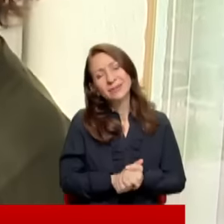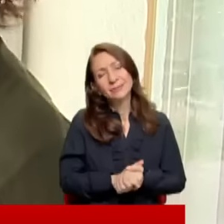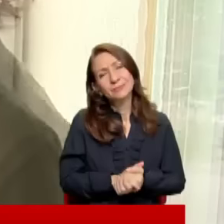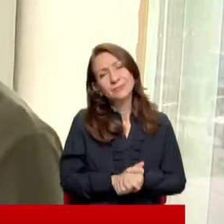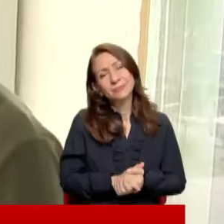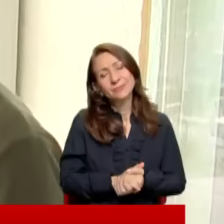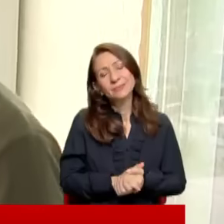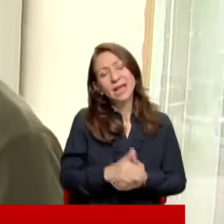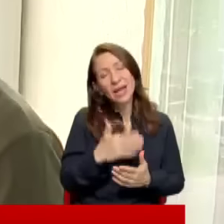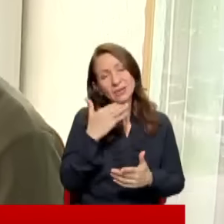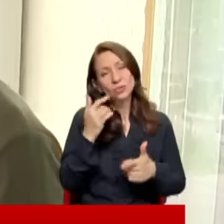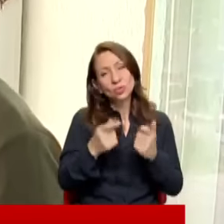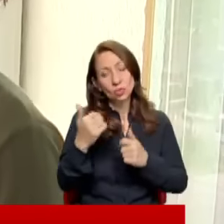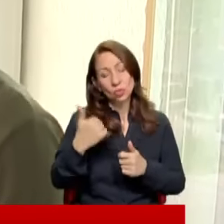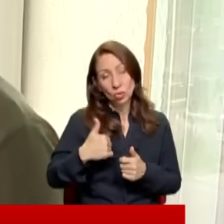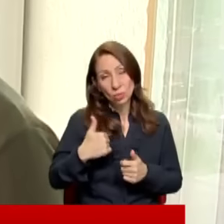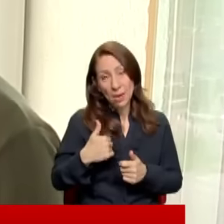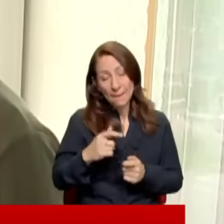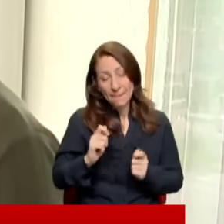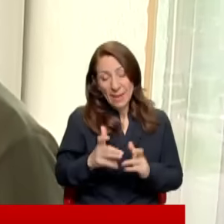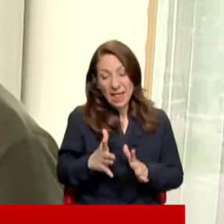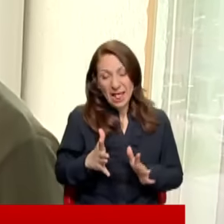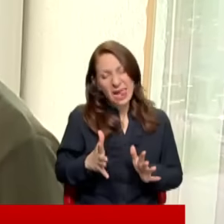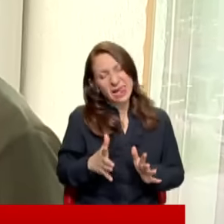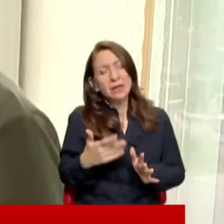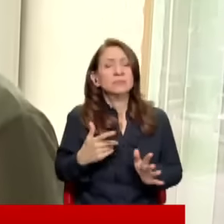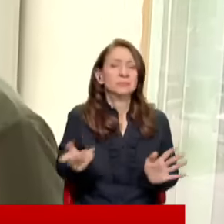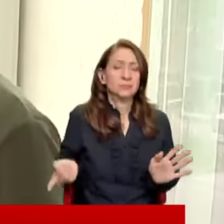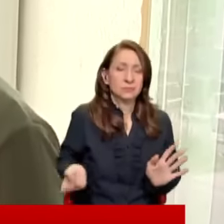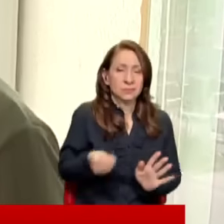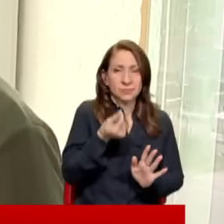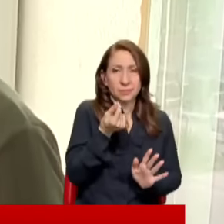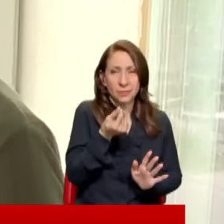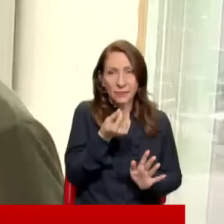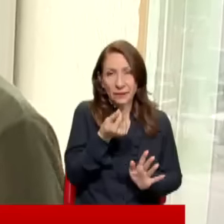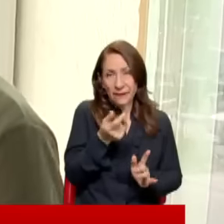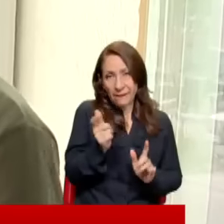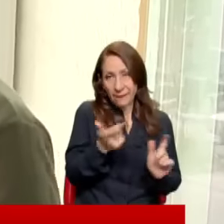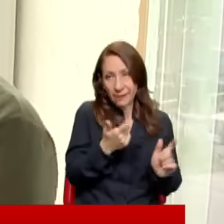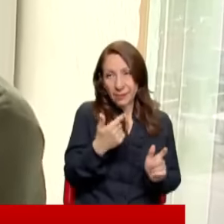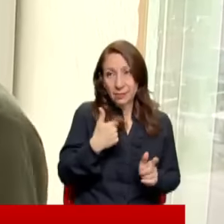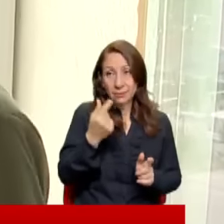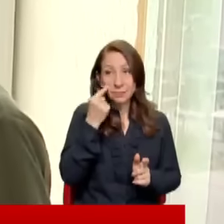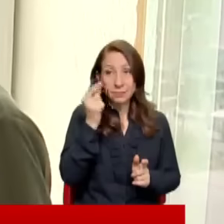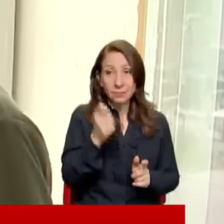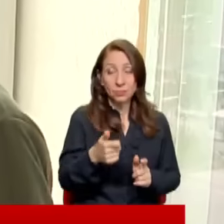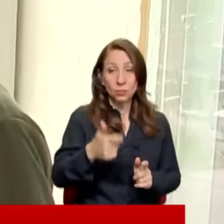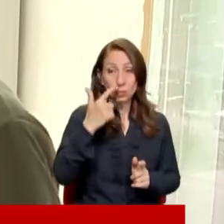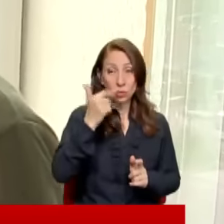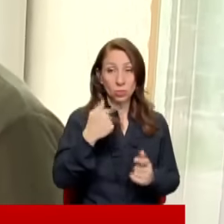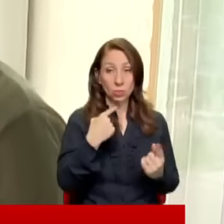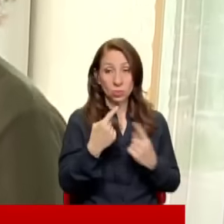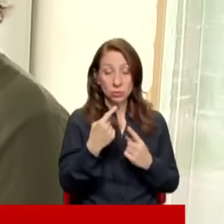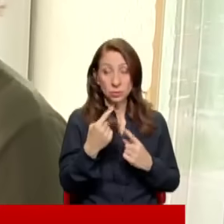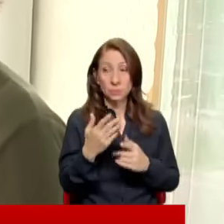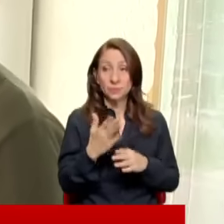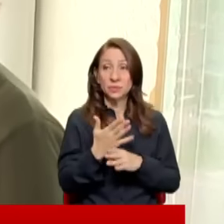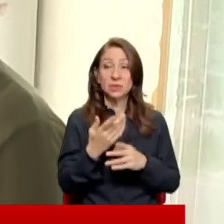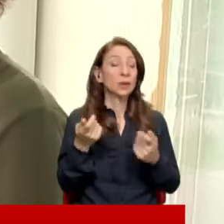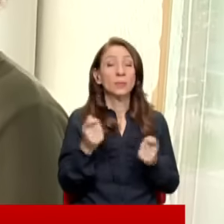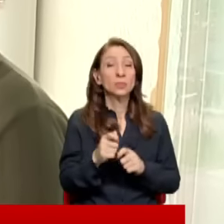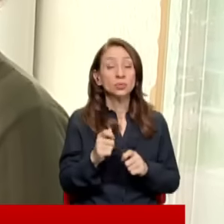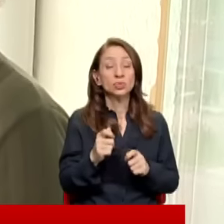eliyle et süt kurumuna pahalı geldi kira buradan taşındı kendim bizzat müdürüyle konuştum Hani niye